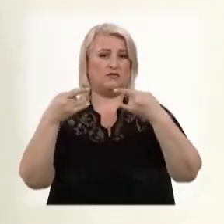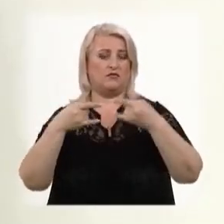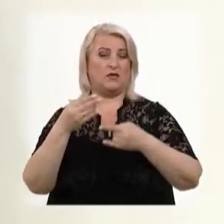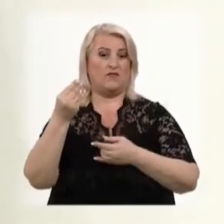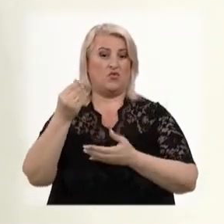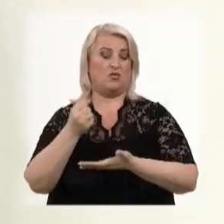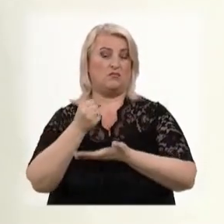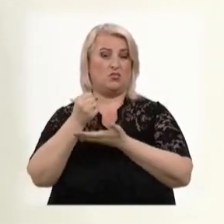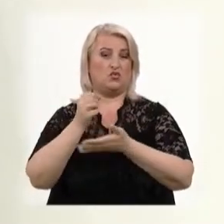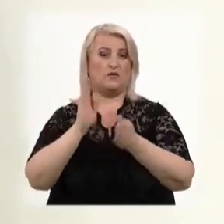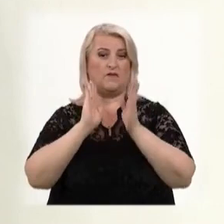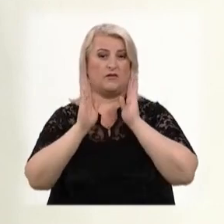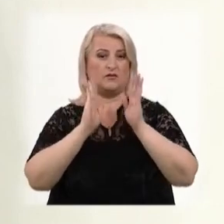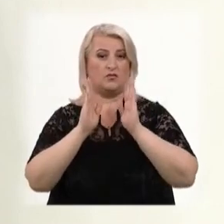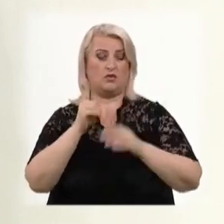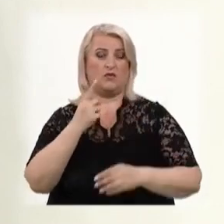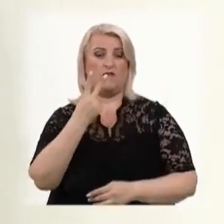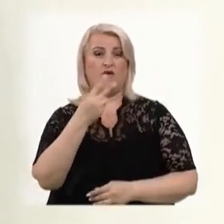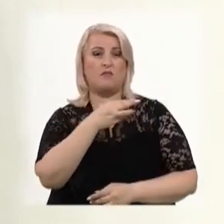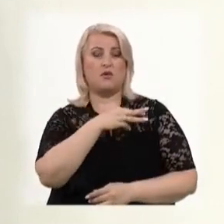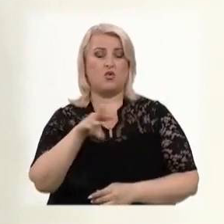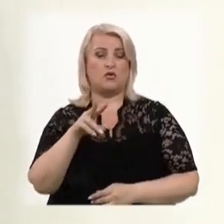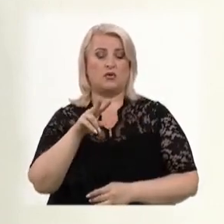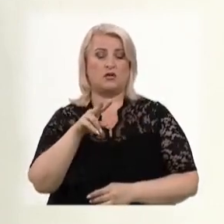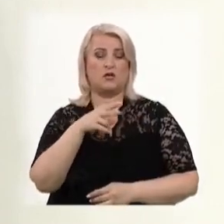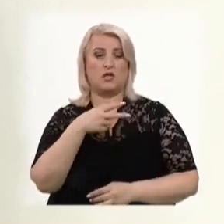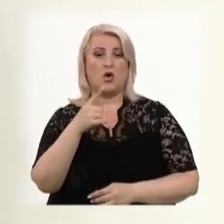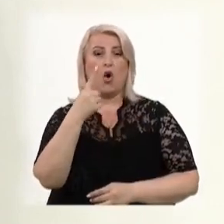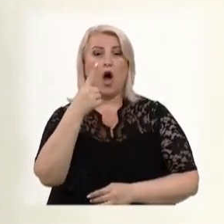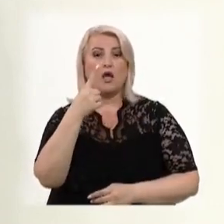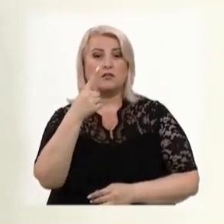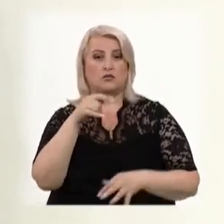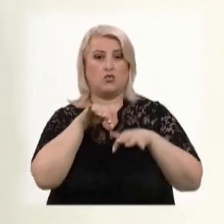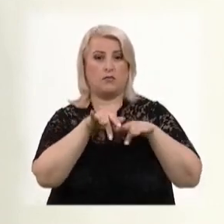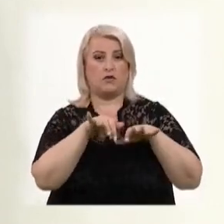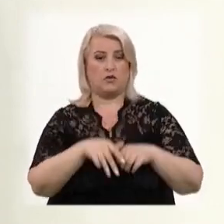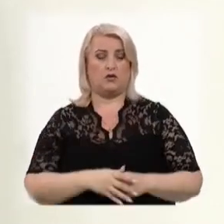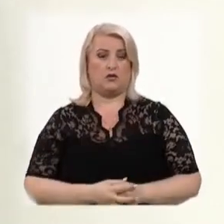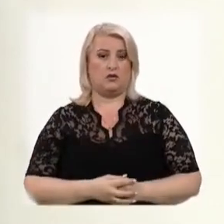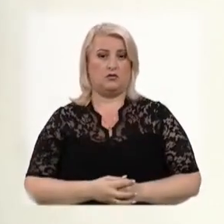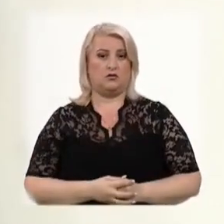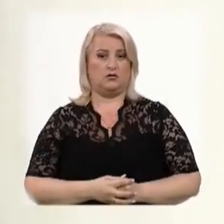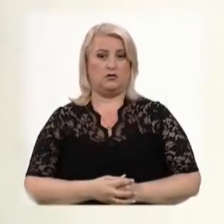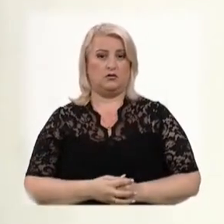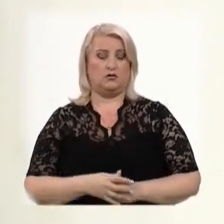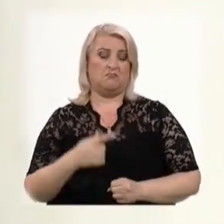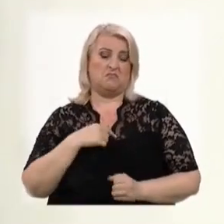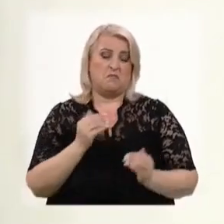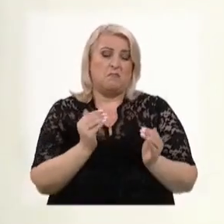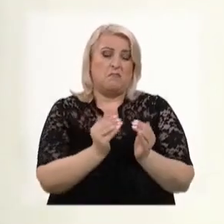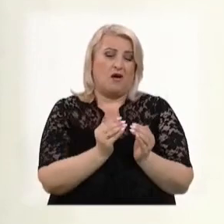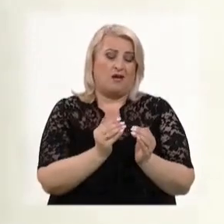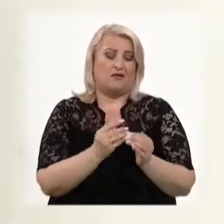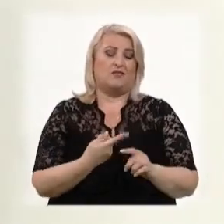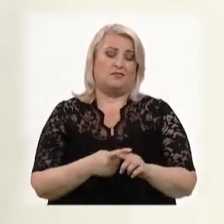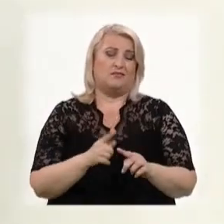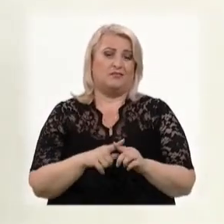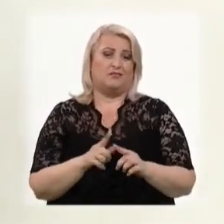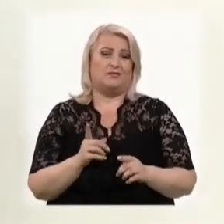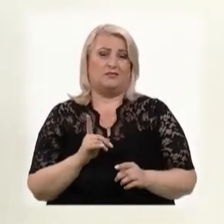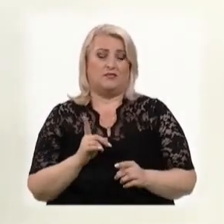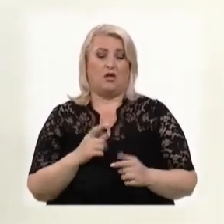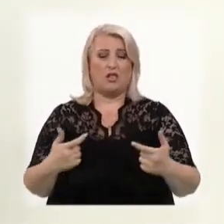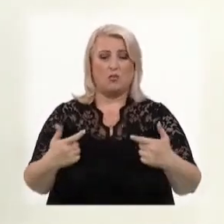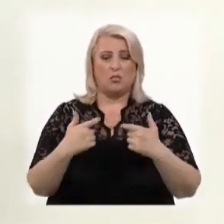de Facebook la un eveniment este 2 milioane de euro de ceea Moldova se află suntem mici diferențe privind deblocarea